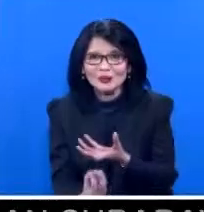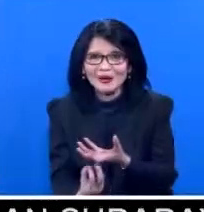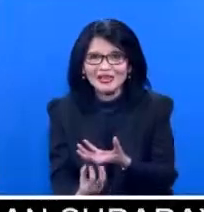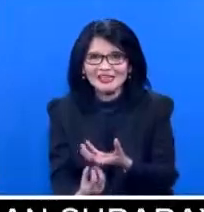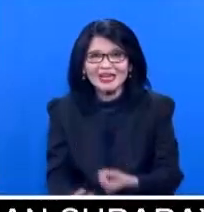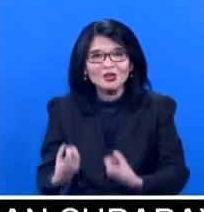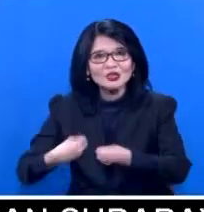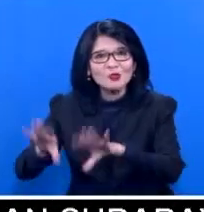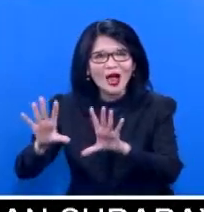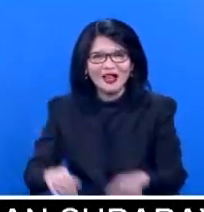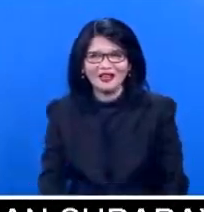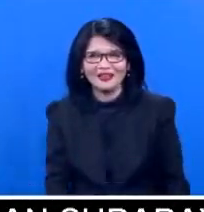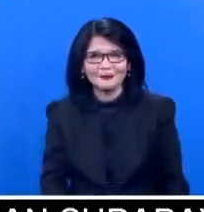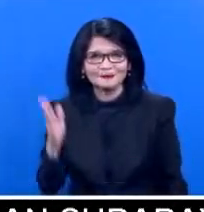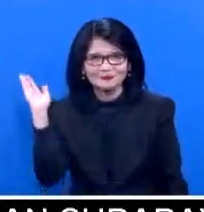dijual.